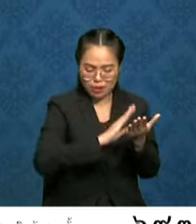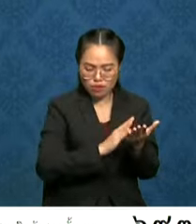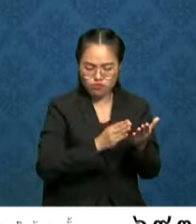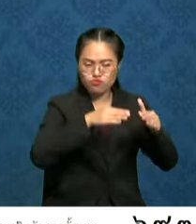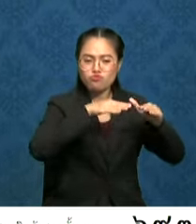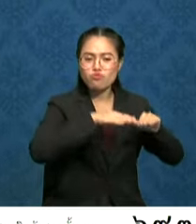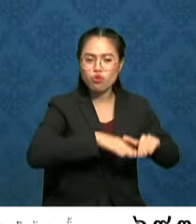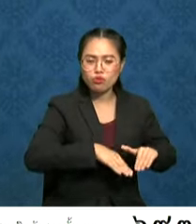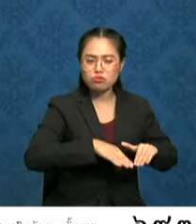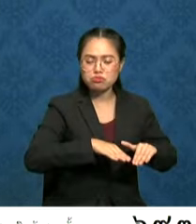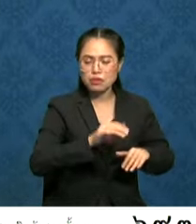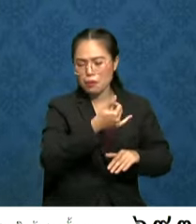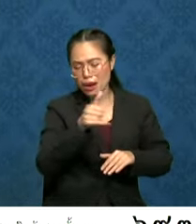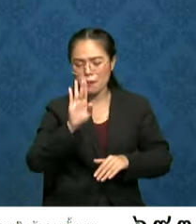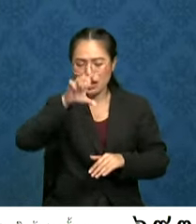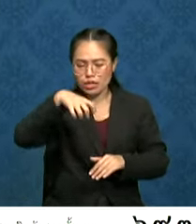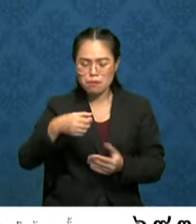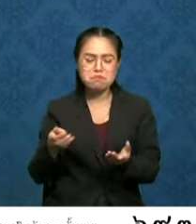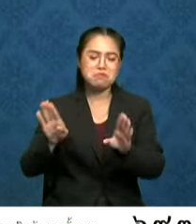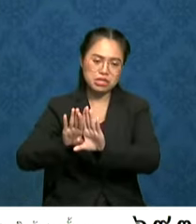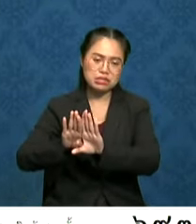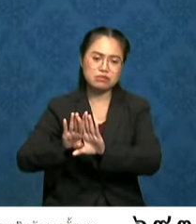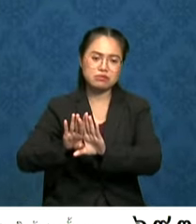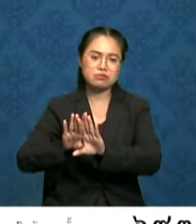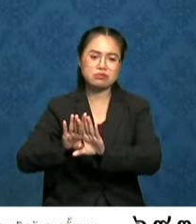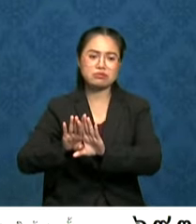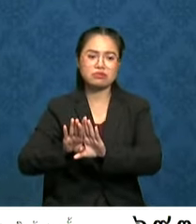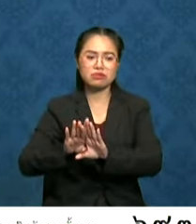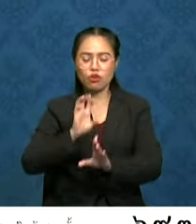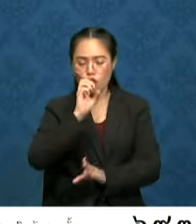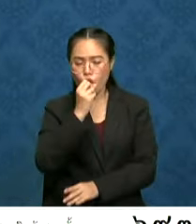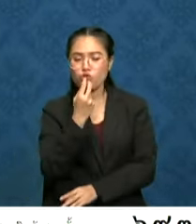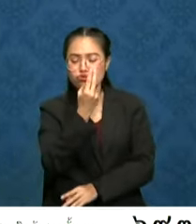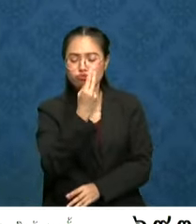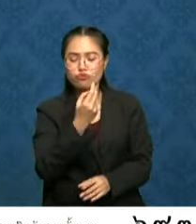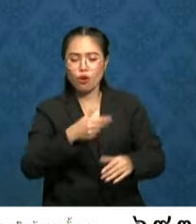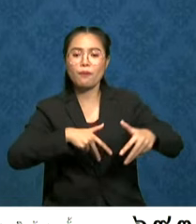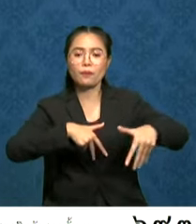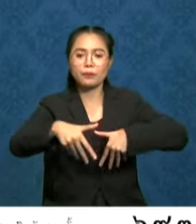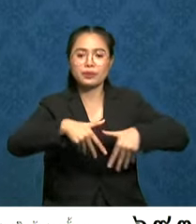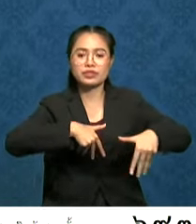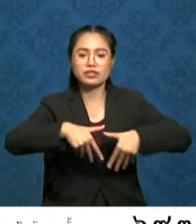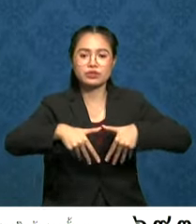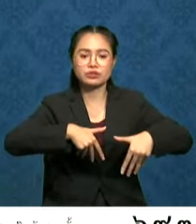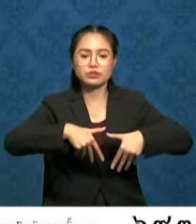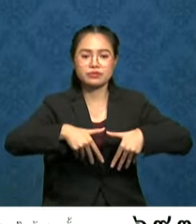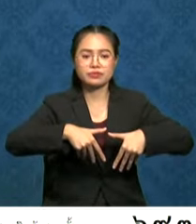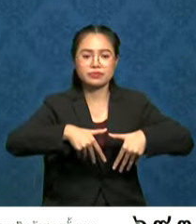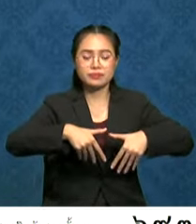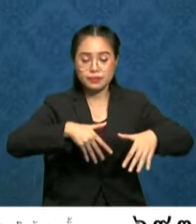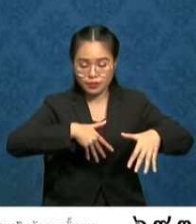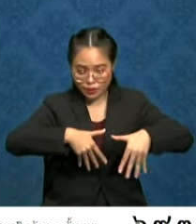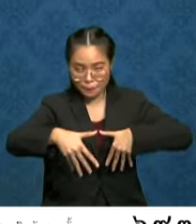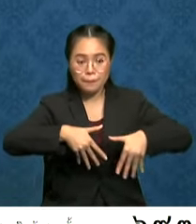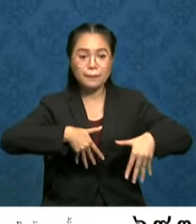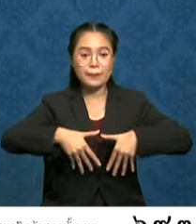กรณีก็ต้องปิดกิจการลงไปมาดูกันต่อที่กลุ่มภาคประชาชนครับท่านประธานเราลองมาดูกันในเรื่องของความมั่นคง